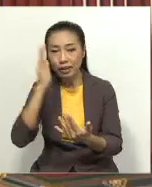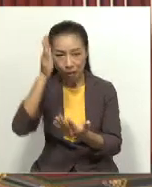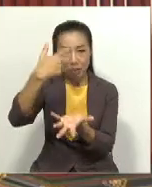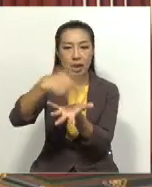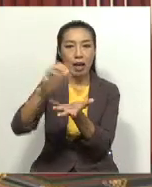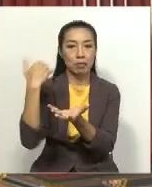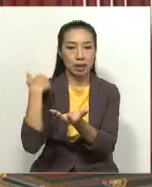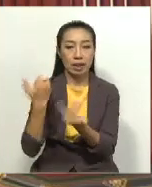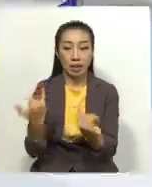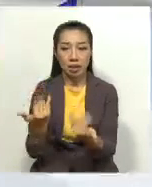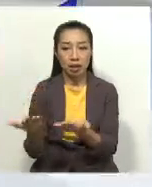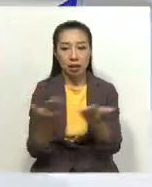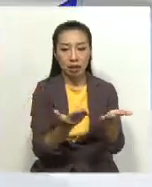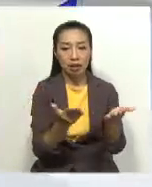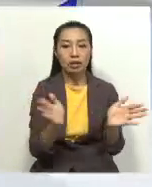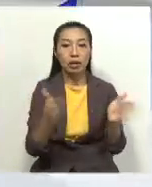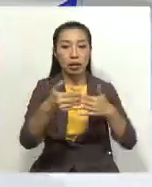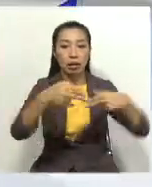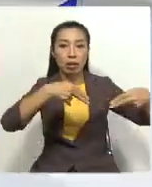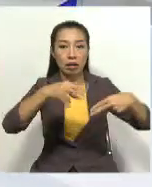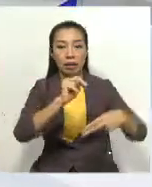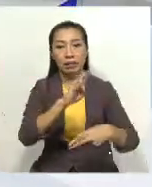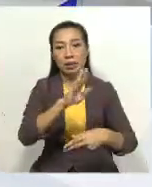ไปช่วงนี้เชิญกลับไปทางคุณสกรกดคุณกองแก้วครับ